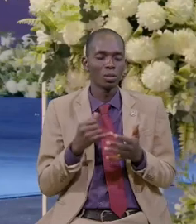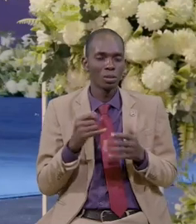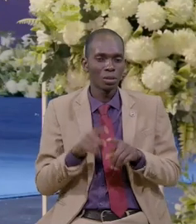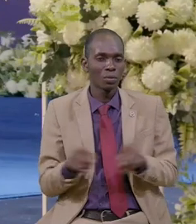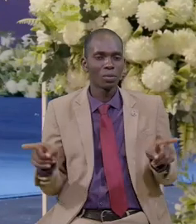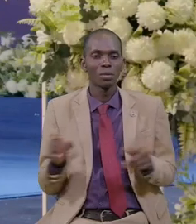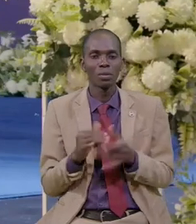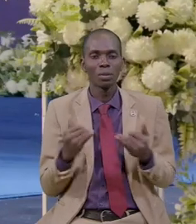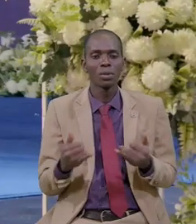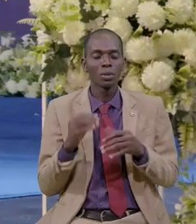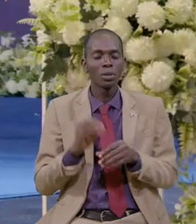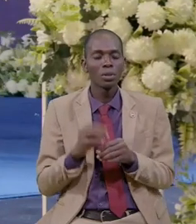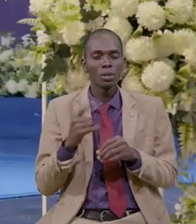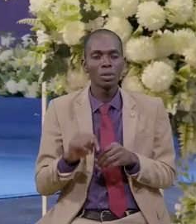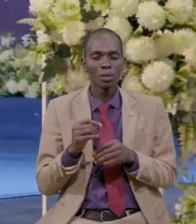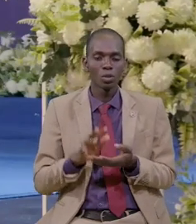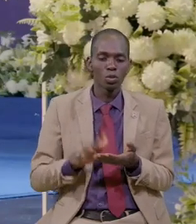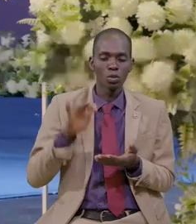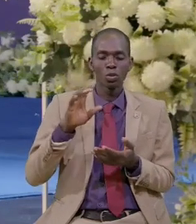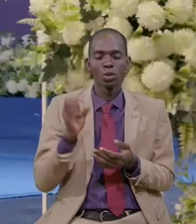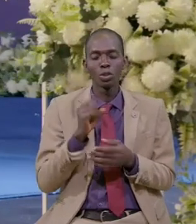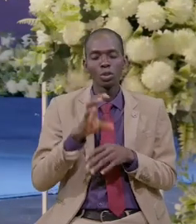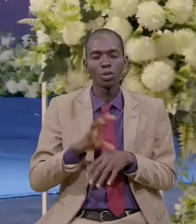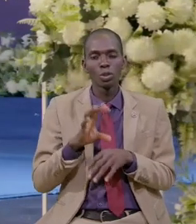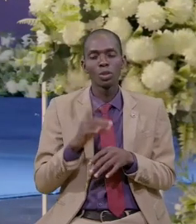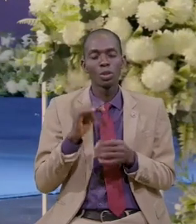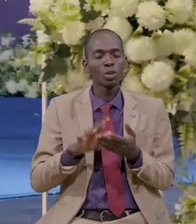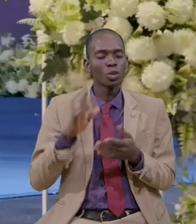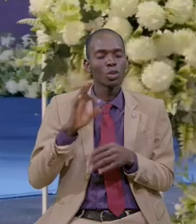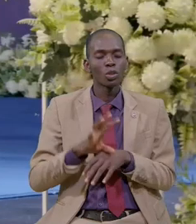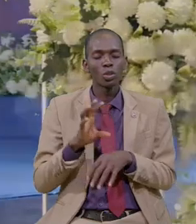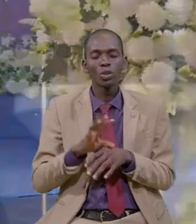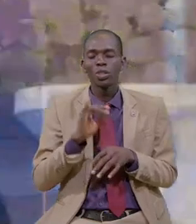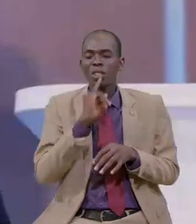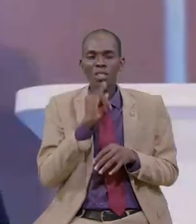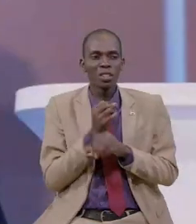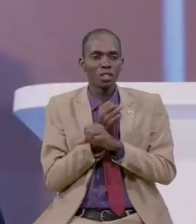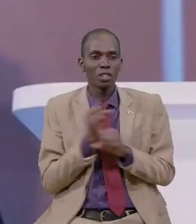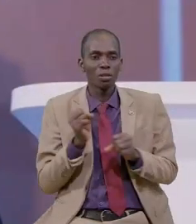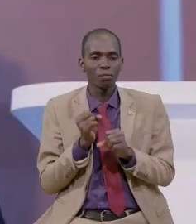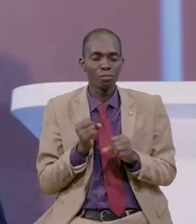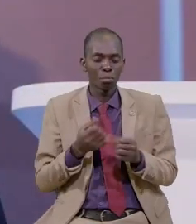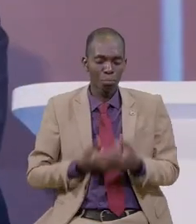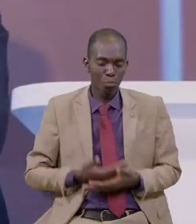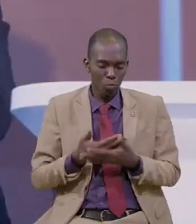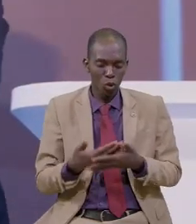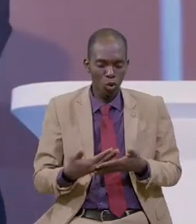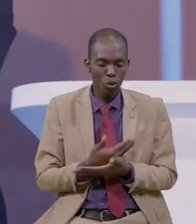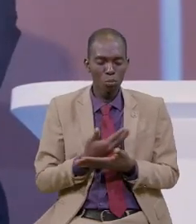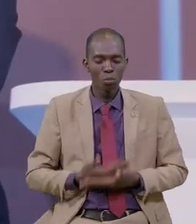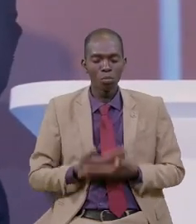glorieuse, mais une Église sauvée, née de nouveau, née à nouveau, née